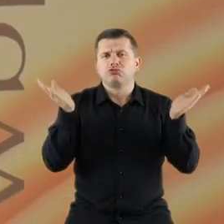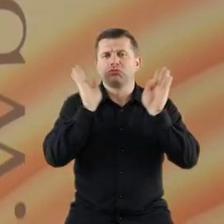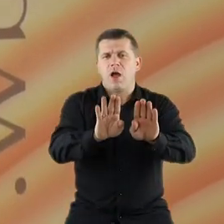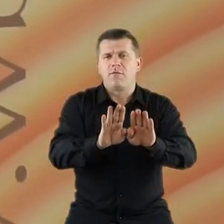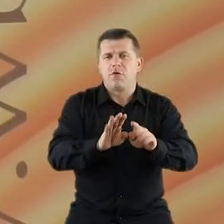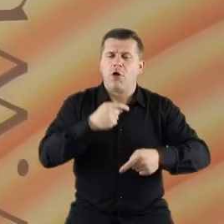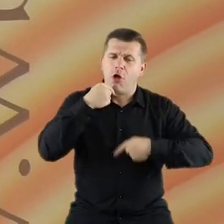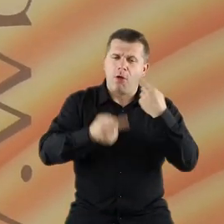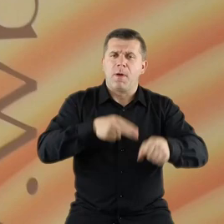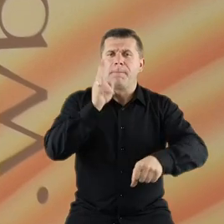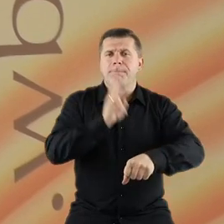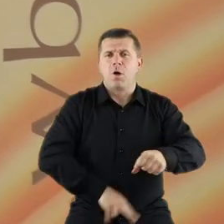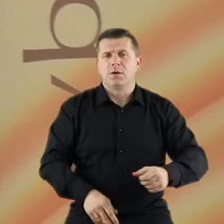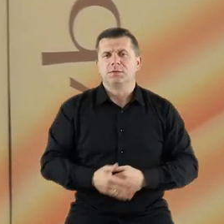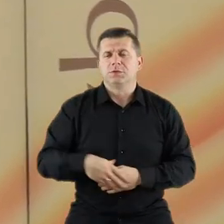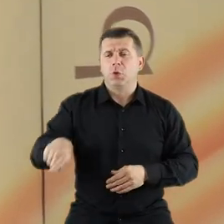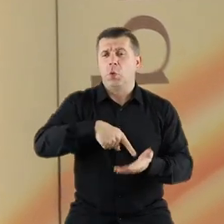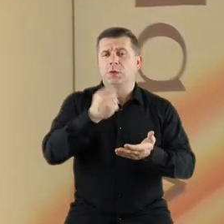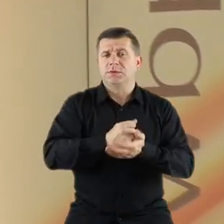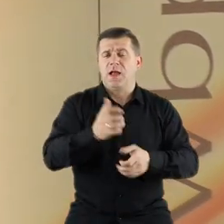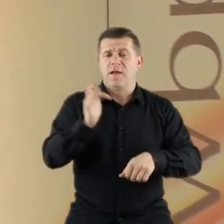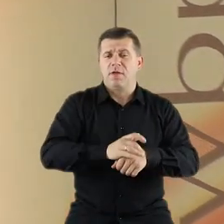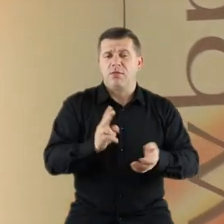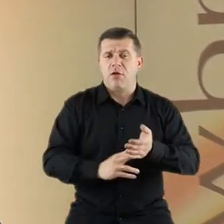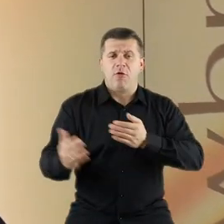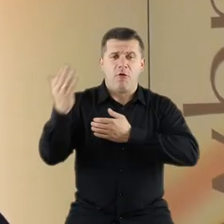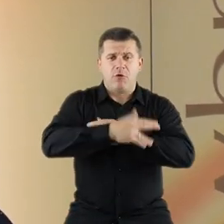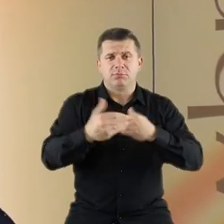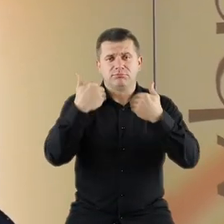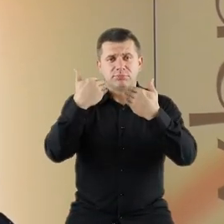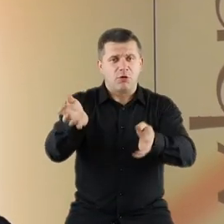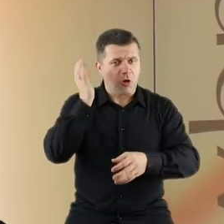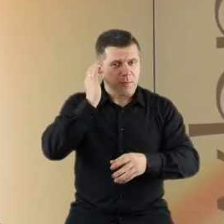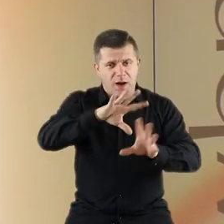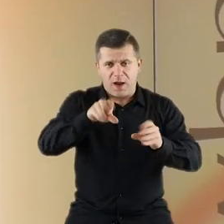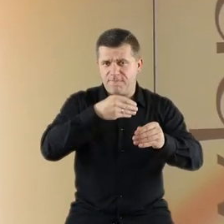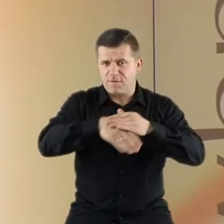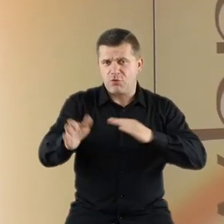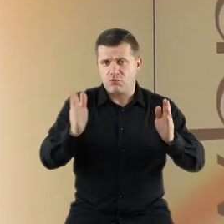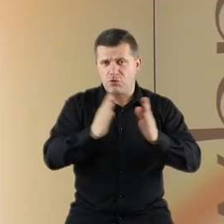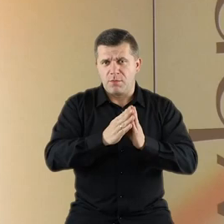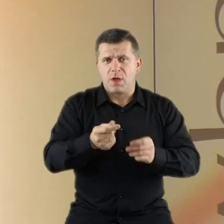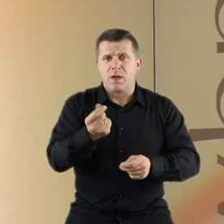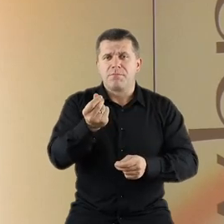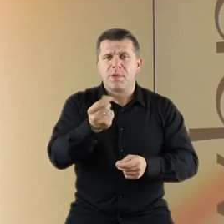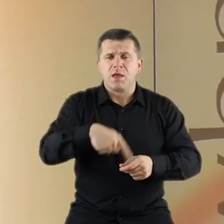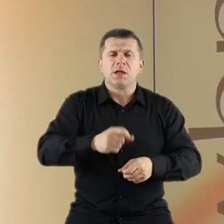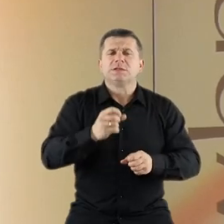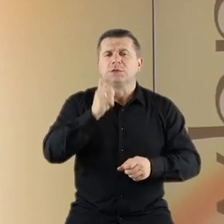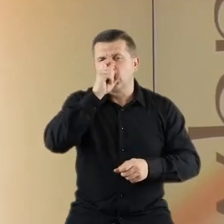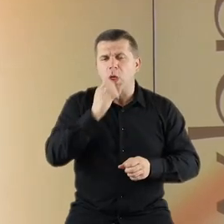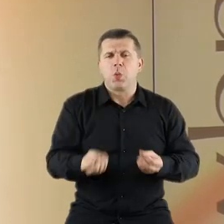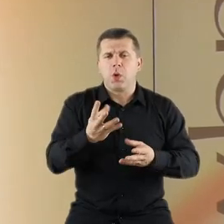szafy opowiadają Policjanci z ich ustaleń wynika że na koniec obca przekazała kobiecie by wyszła z nią z domu zakopać złe duchy